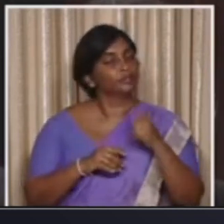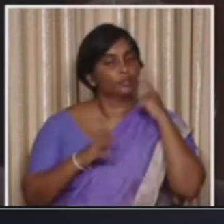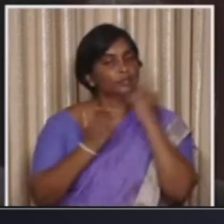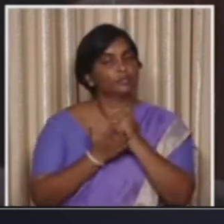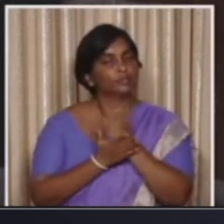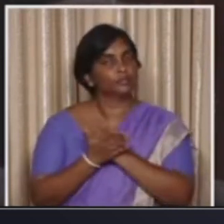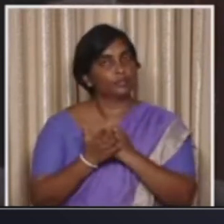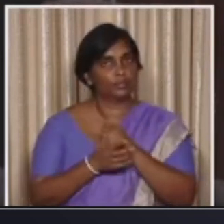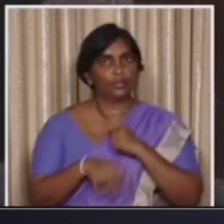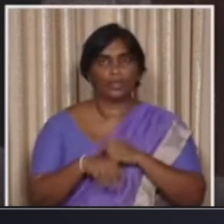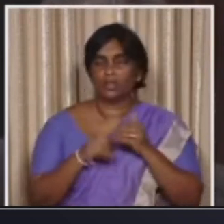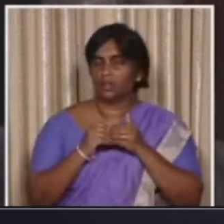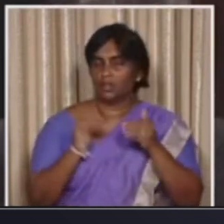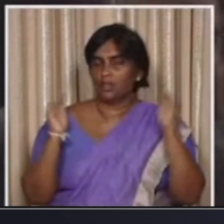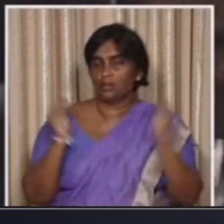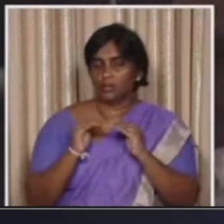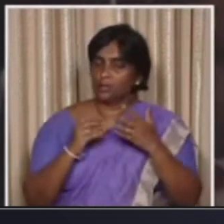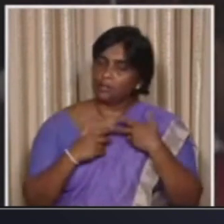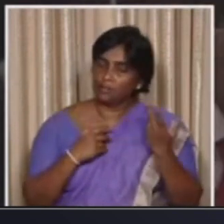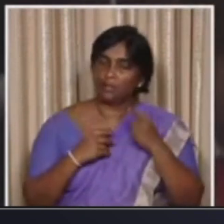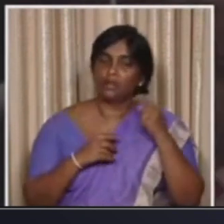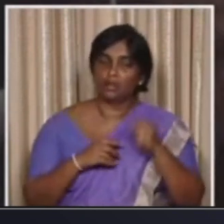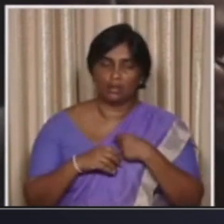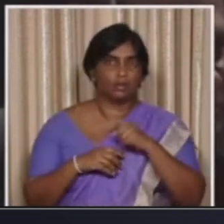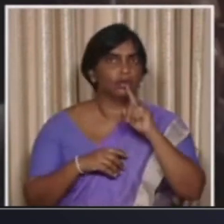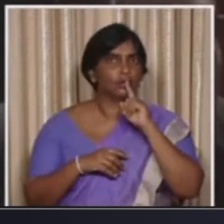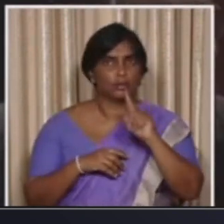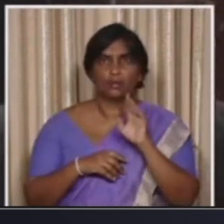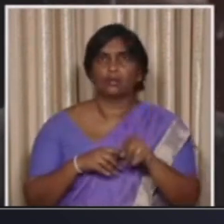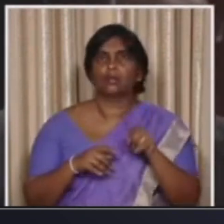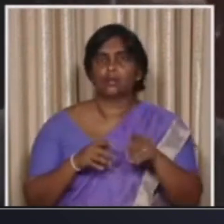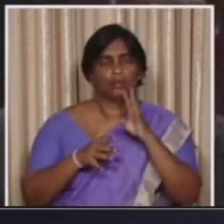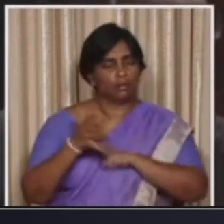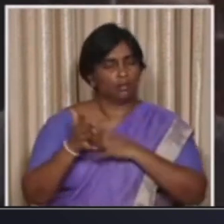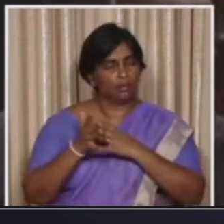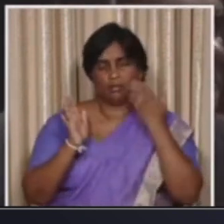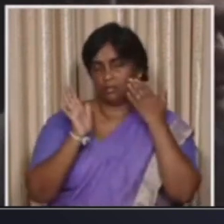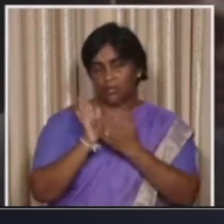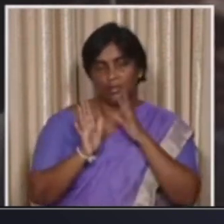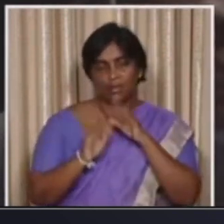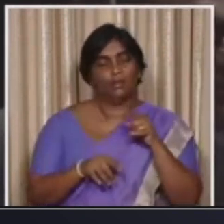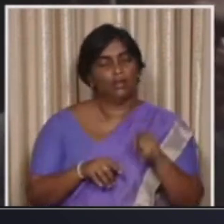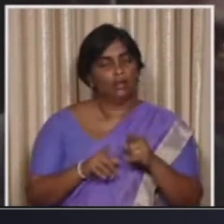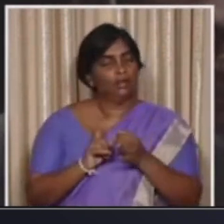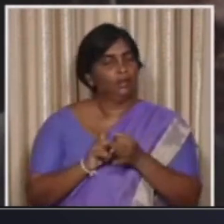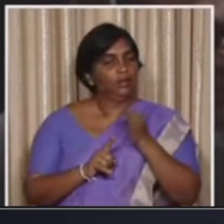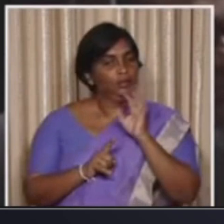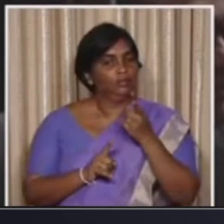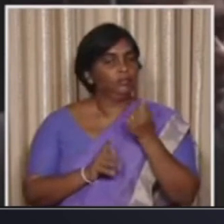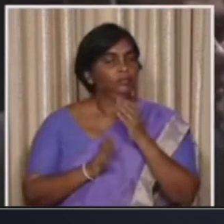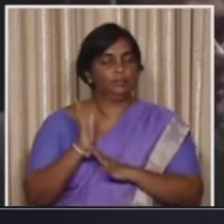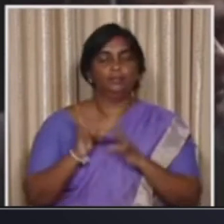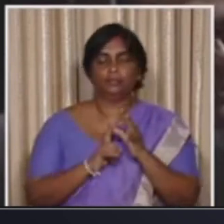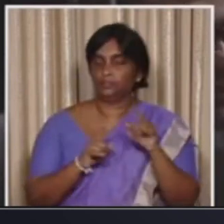සියල්ල මේ සුළු වේලාව තුල කෙටි කරන්න බැරි වුණත් මම කියන්න ඕනේ මේ අයවැය ඉදිරිපත් කරන්නේ ජනාධිපතිවරයා මුදල්